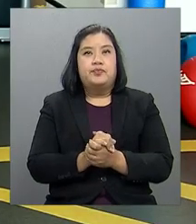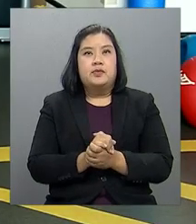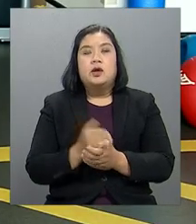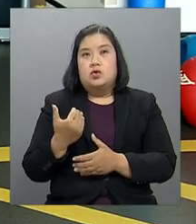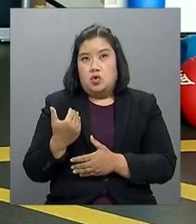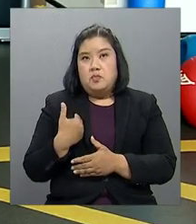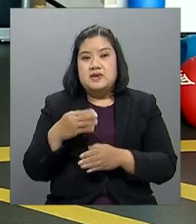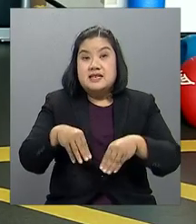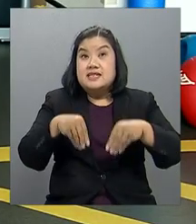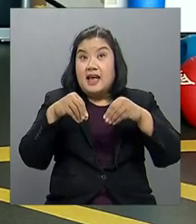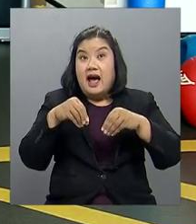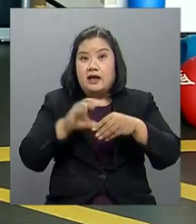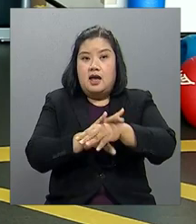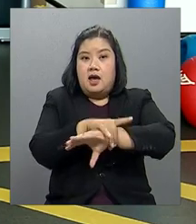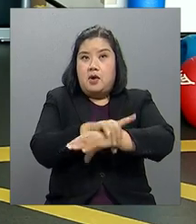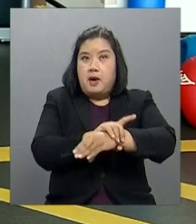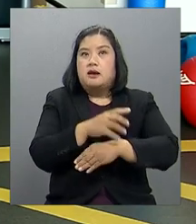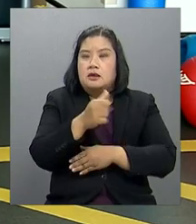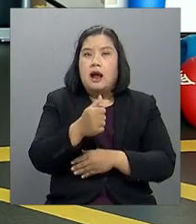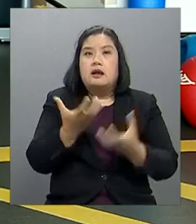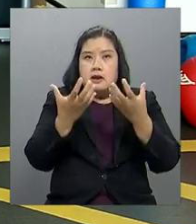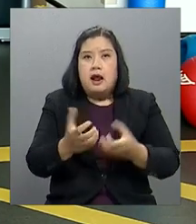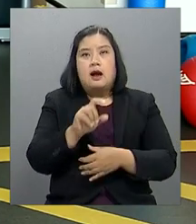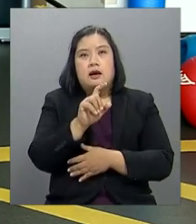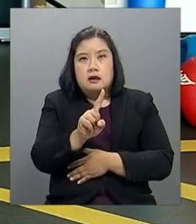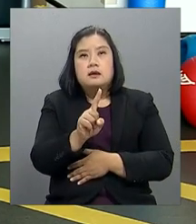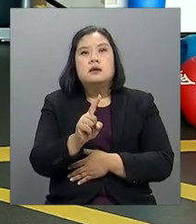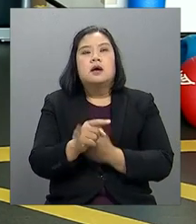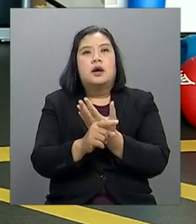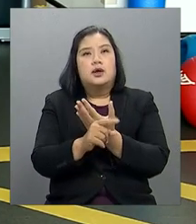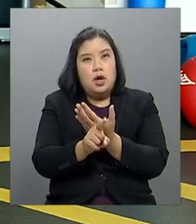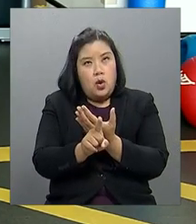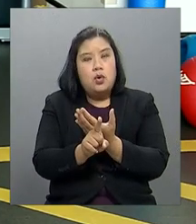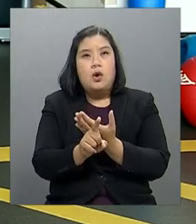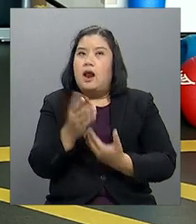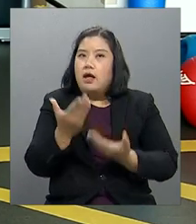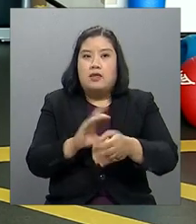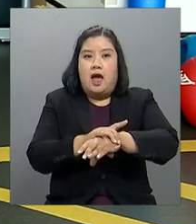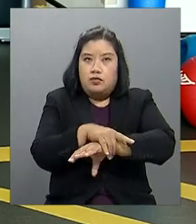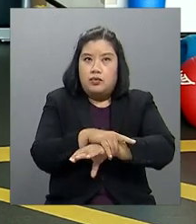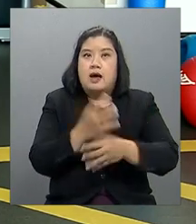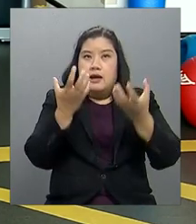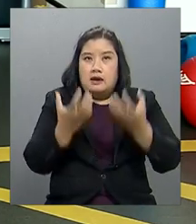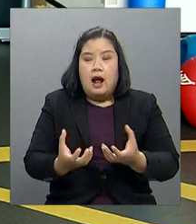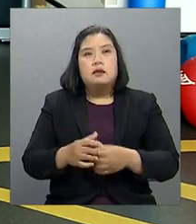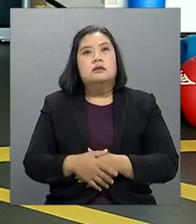ก็ได้นะคะถ่วงประมาณ1กิโลหรือเท่าที่ผู้ป่วยสามารถทำได้นะคะหรือจะใช้เป็นยางยืดอย่างนี้ก็